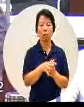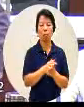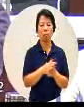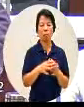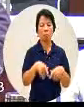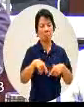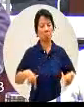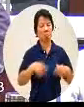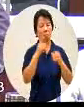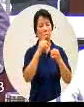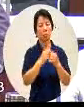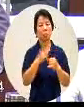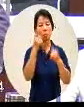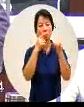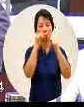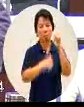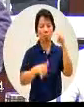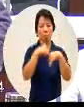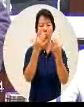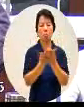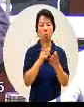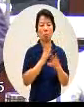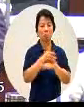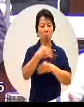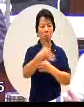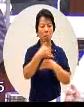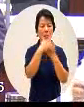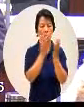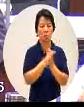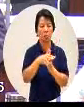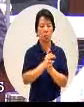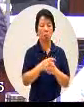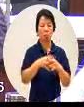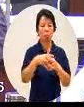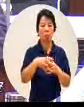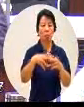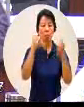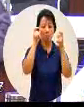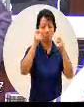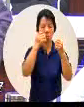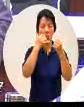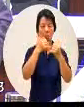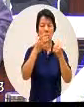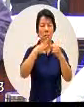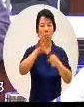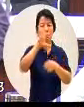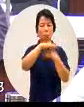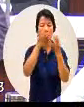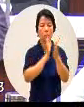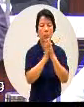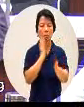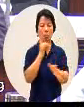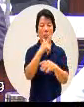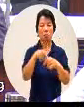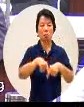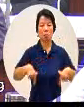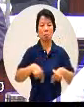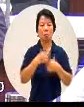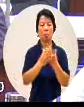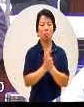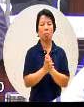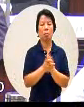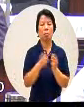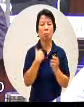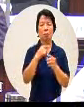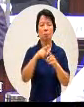事我在這個過程之中雄中智慧隊他們英勇的行為受到